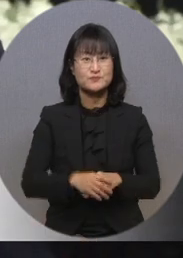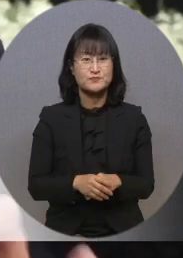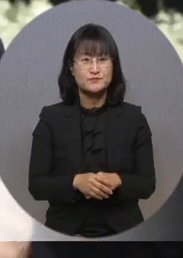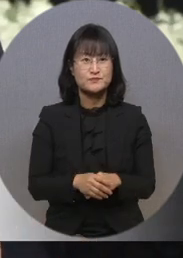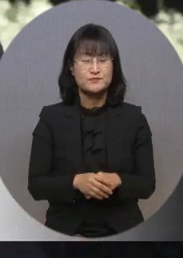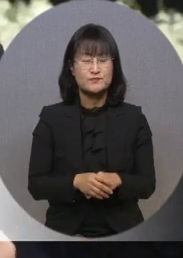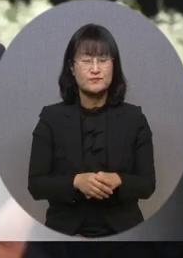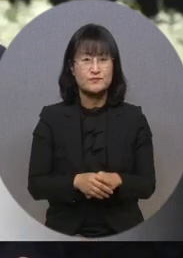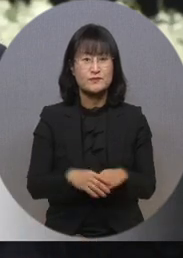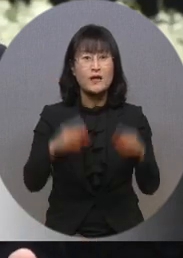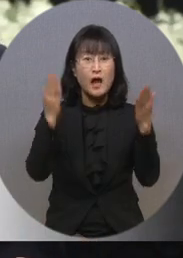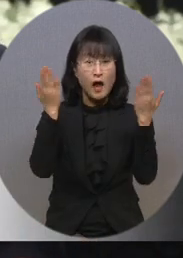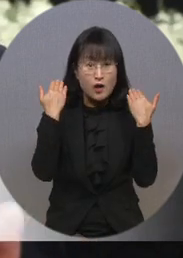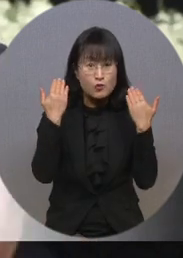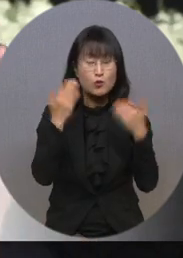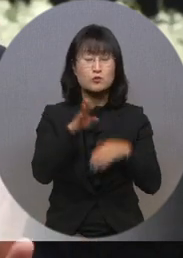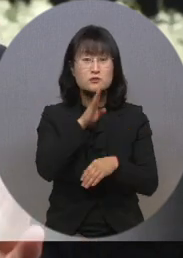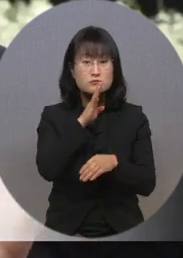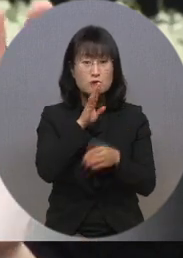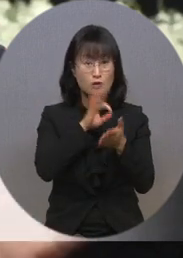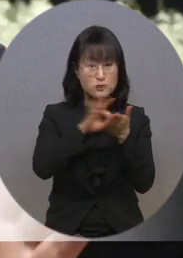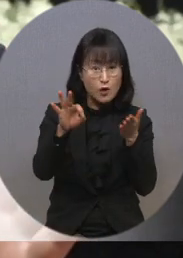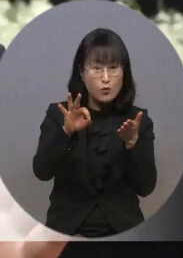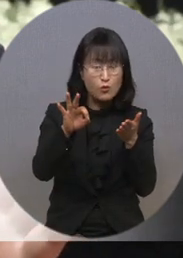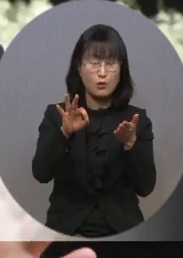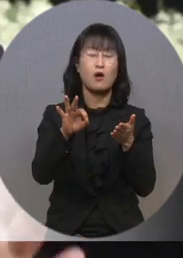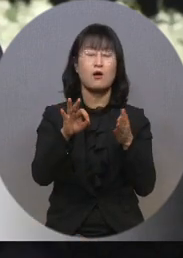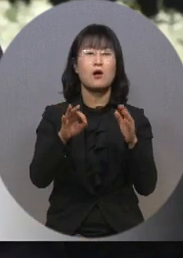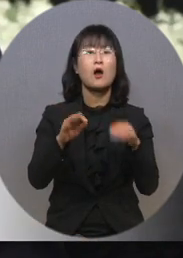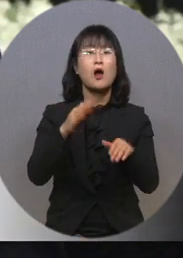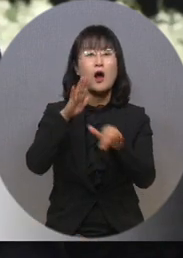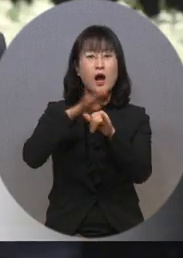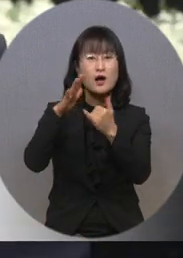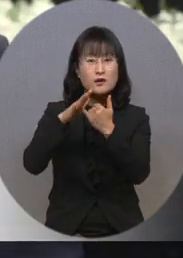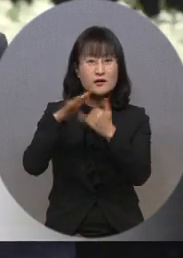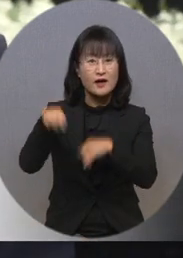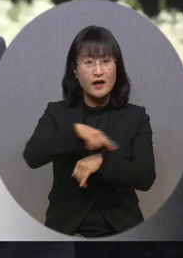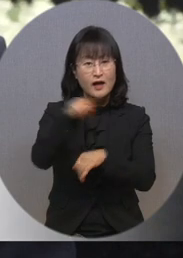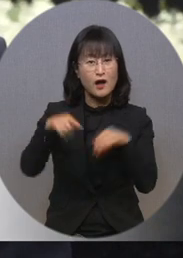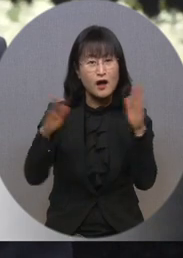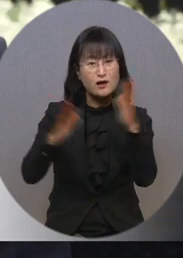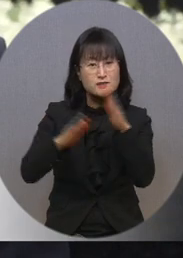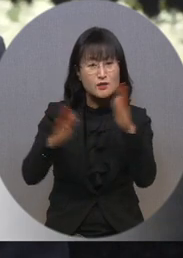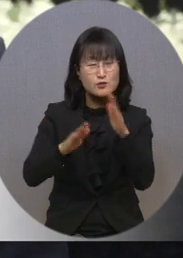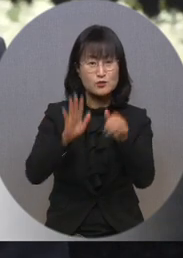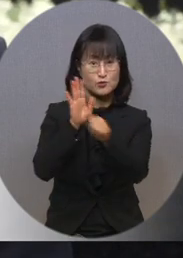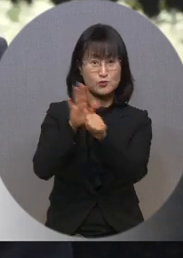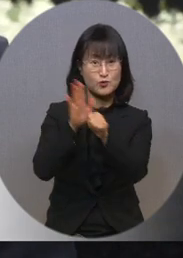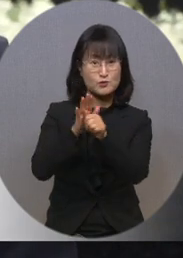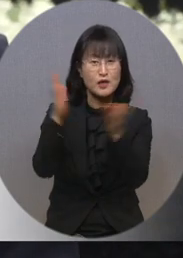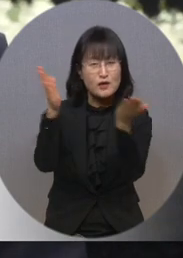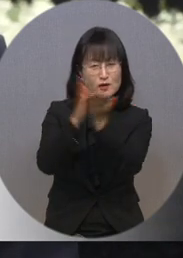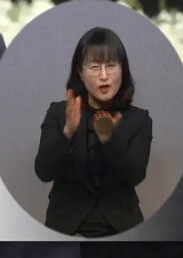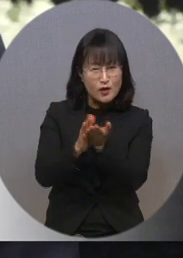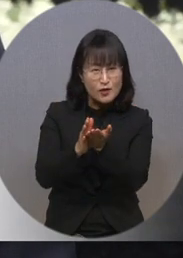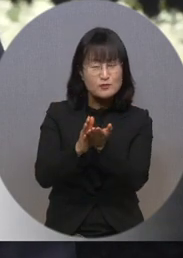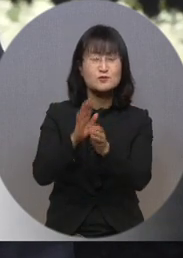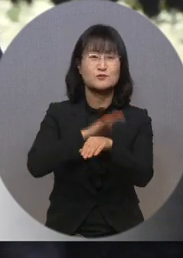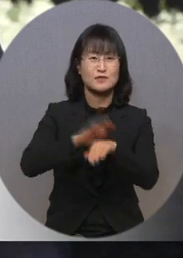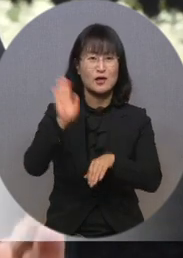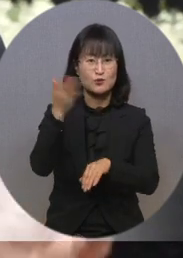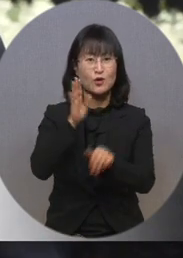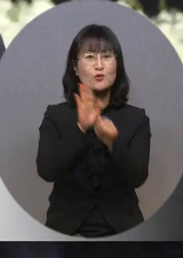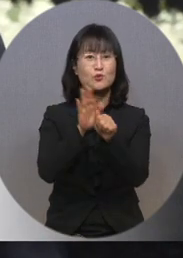막상 학교에 도입해서 해보니까 오, 아이들에게 도움이 돼. 개별 맞춤 하는데 도움이 되었다는